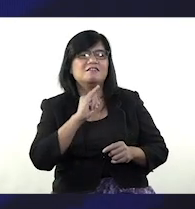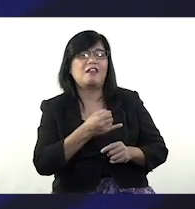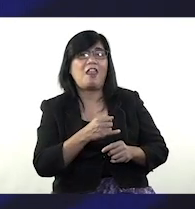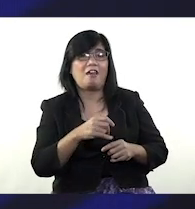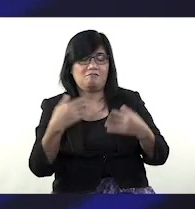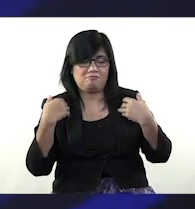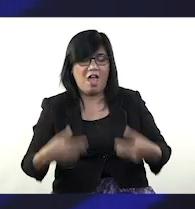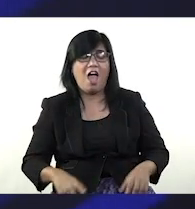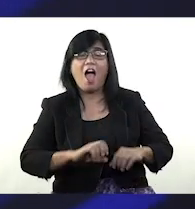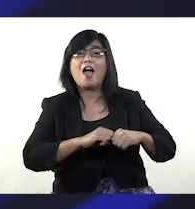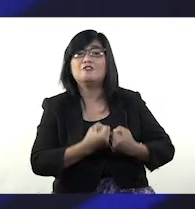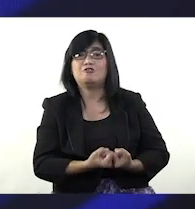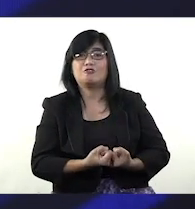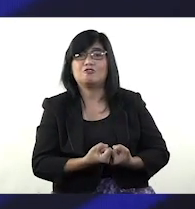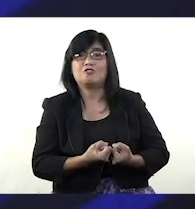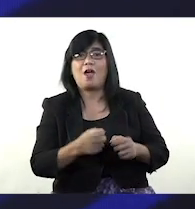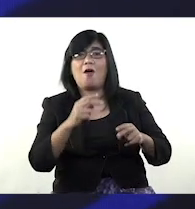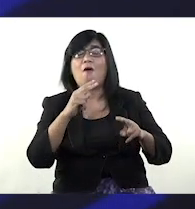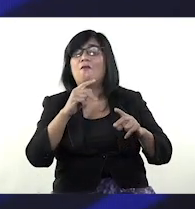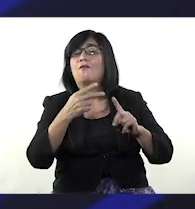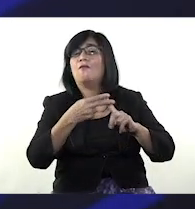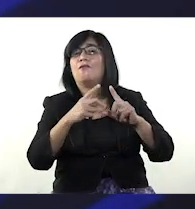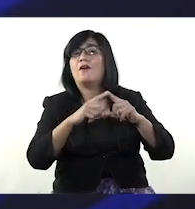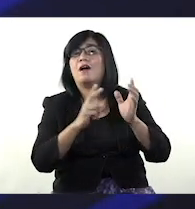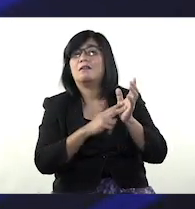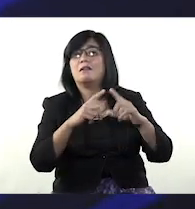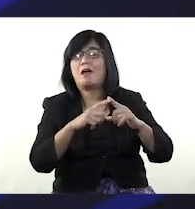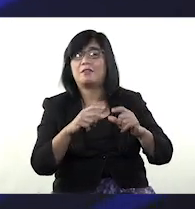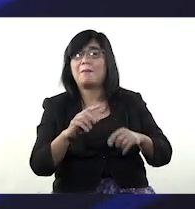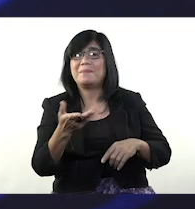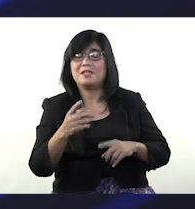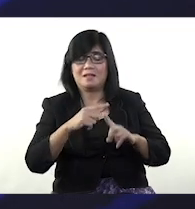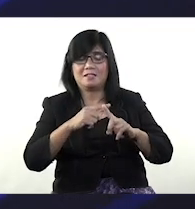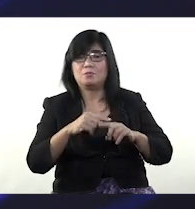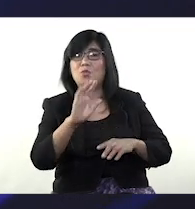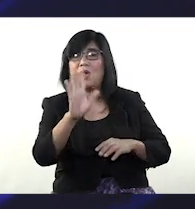christianity Nazwa Aulia religion kekristenan bukan sekedar agama